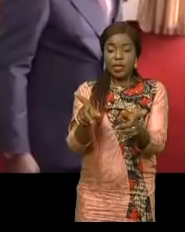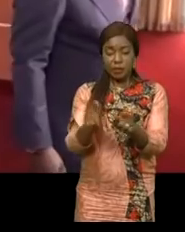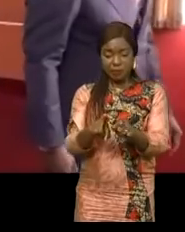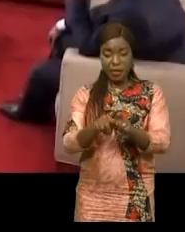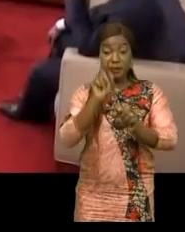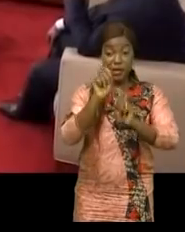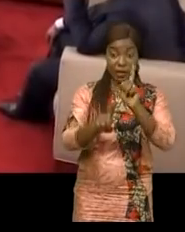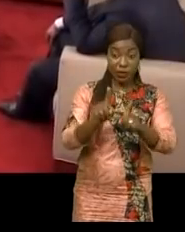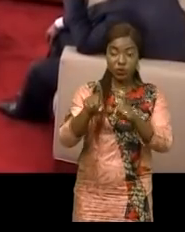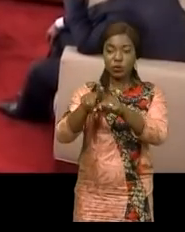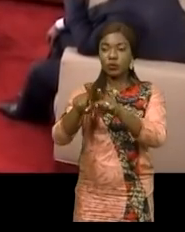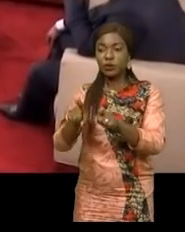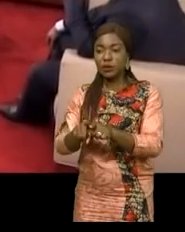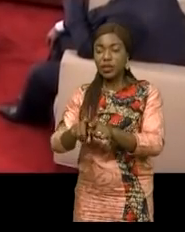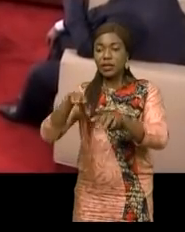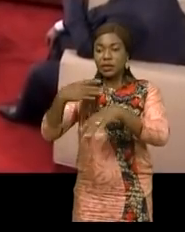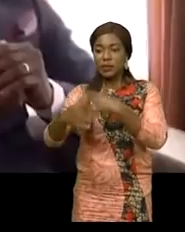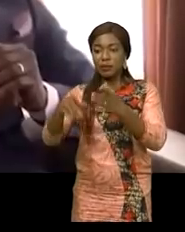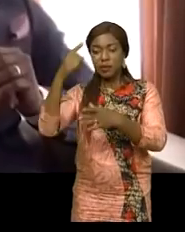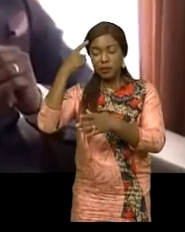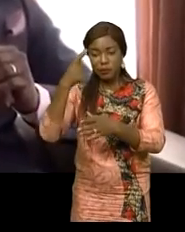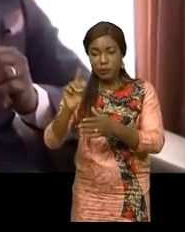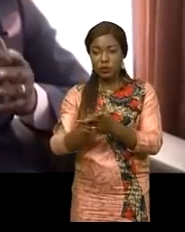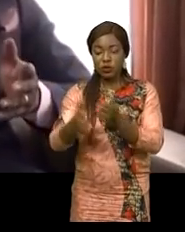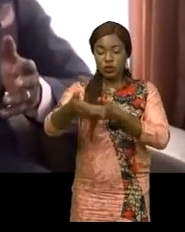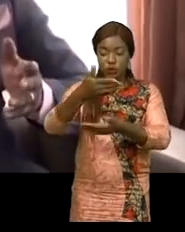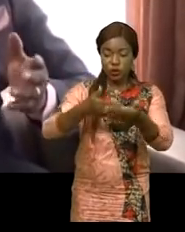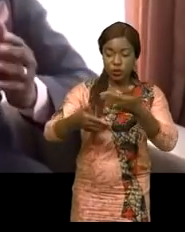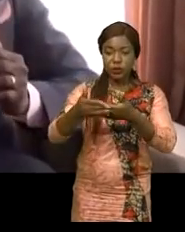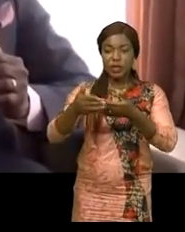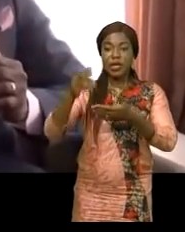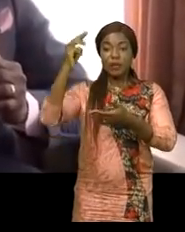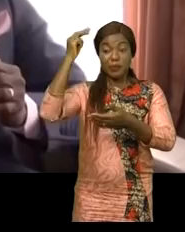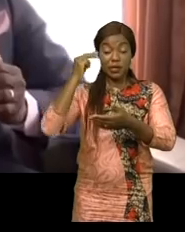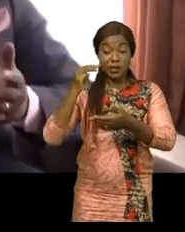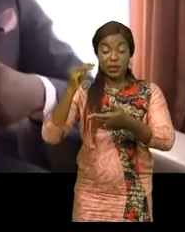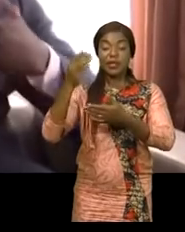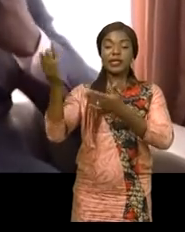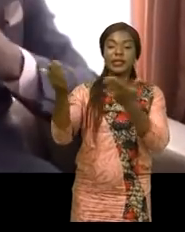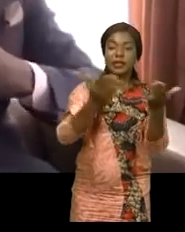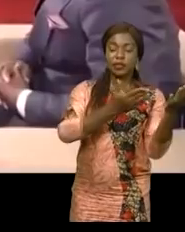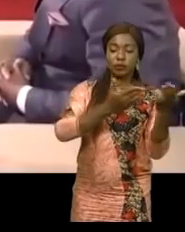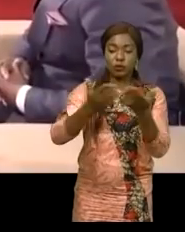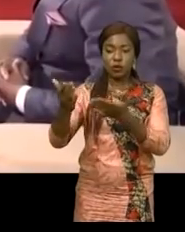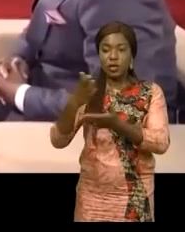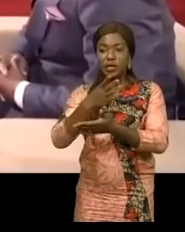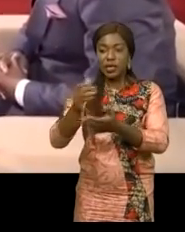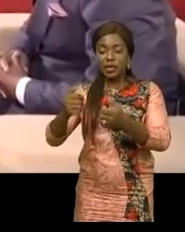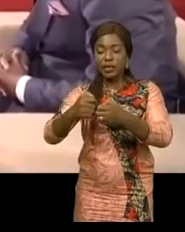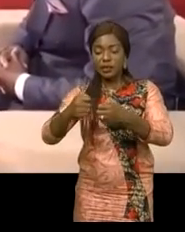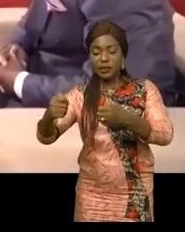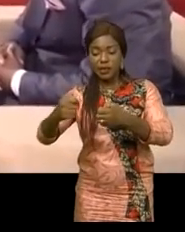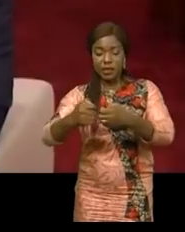était également évoqué lors des échanges du ministre des transports et voies de communication et désenclavement